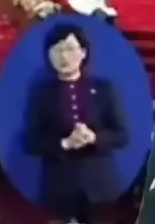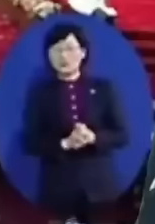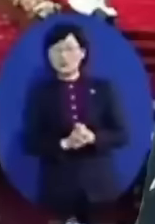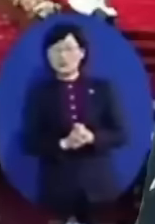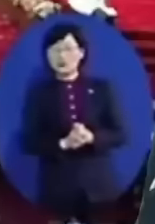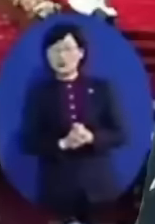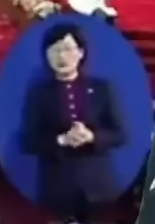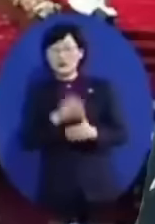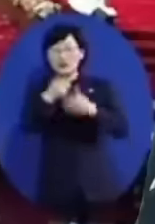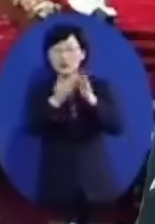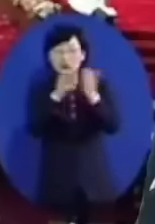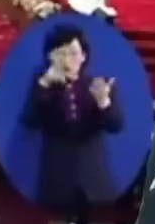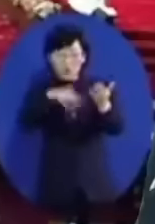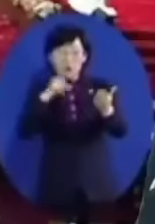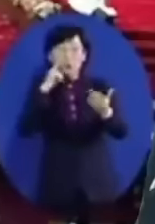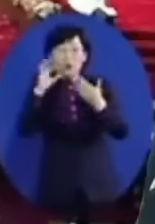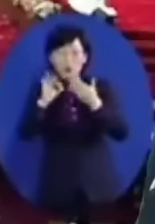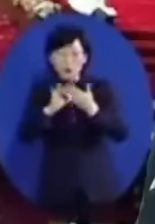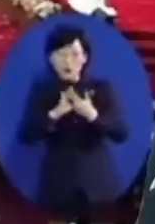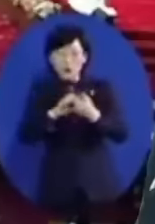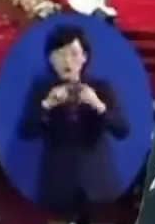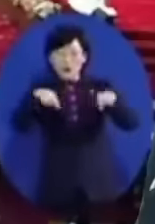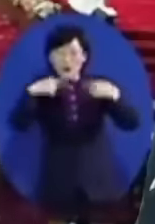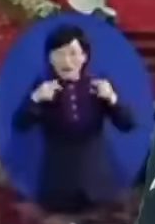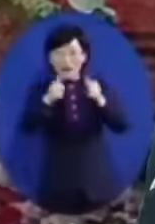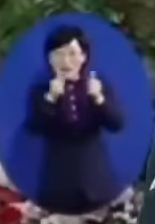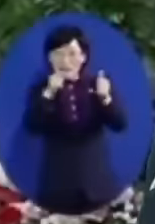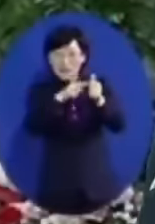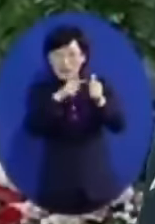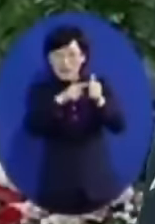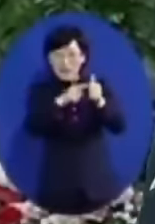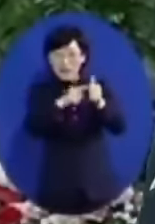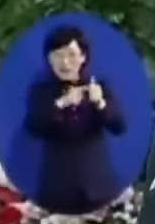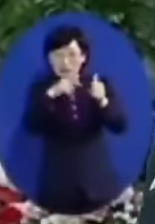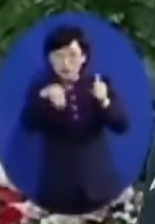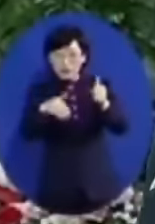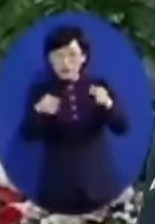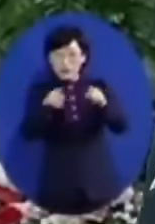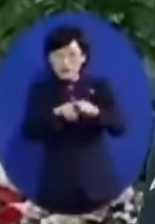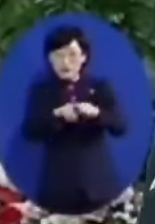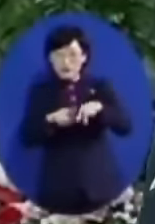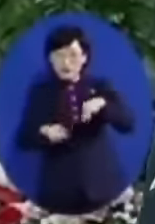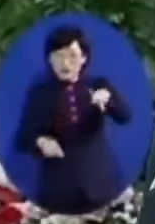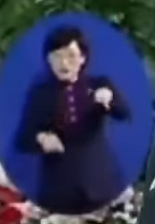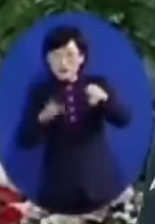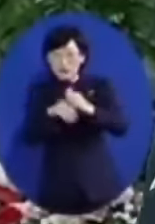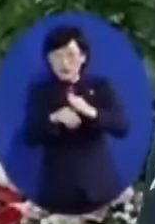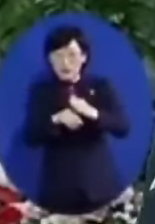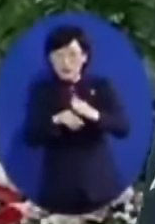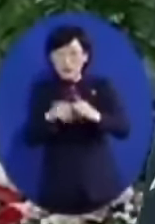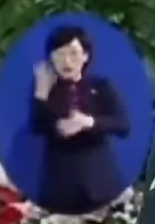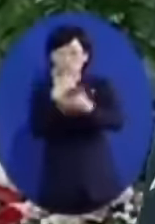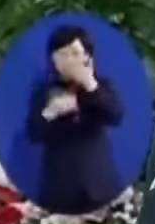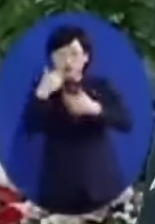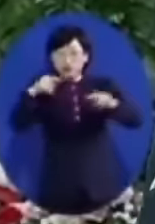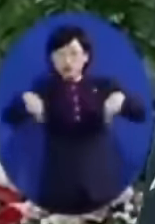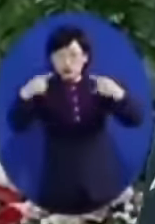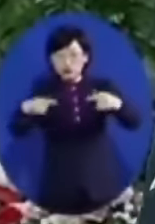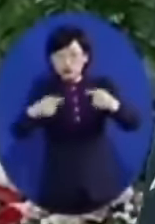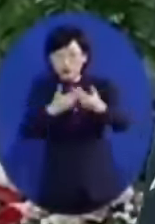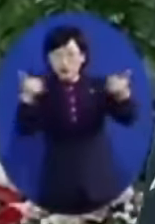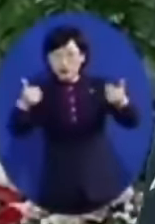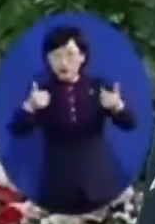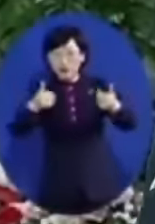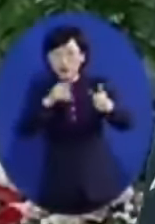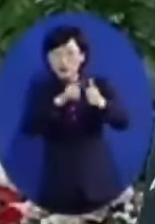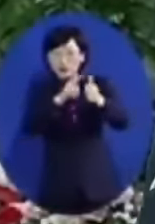우리가 성경에 보면 엘리야와 엘리사가 길을 가며 말할 때 불수레와 불말들이 두 사람을 갈라놓고 엘리야가 해오리 바람을